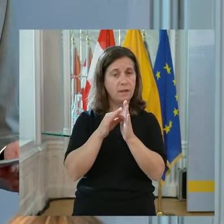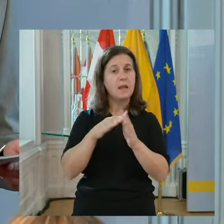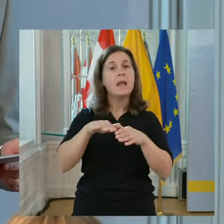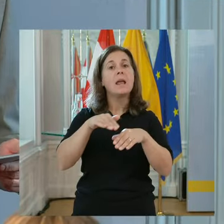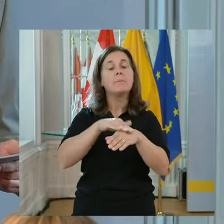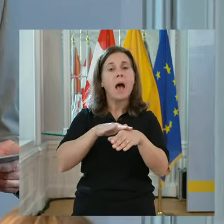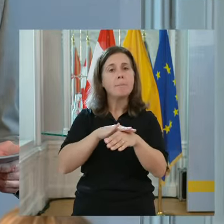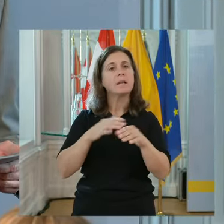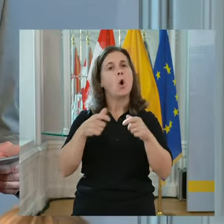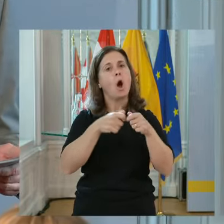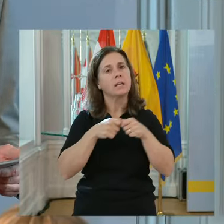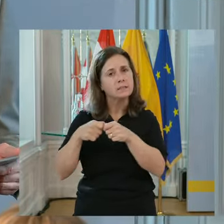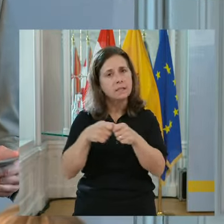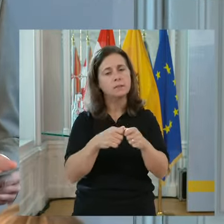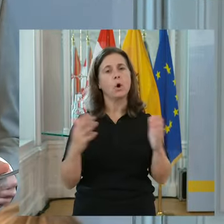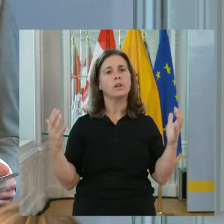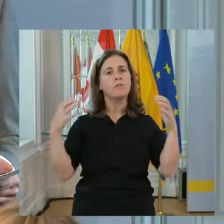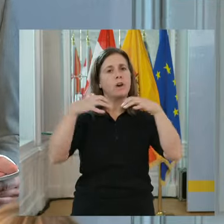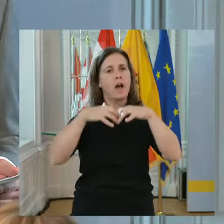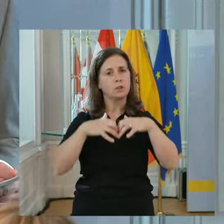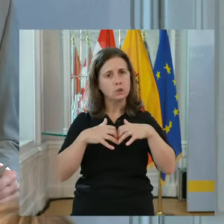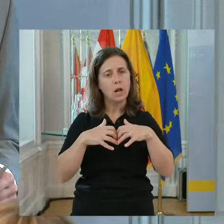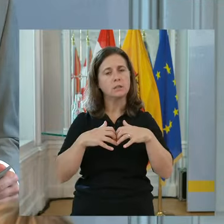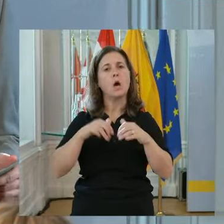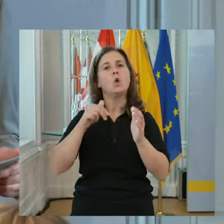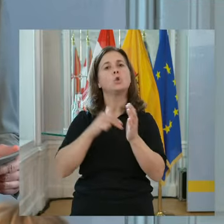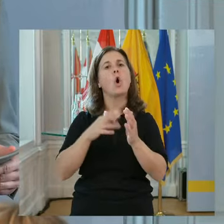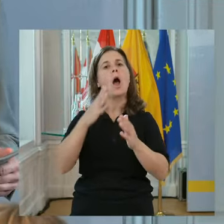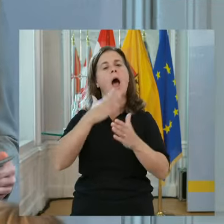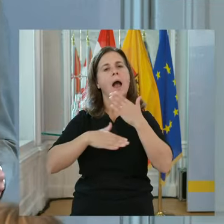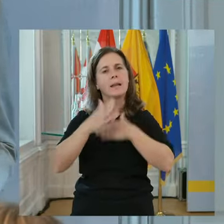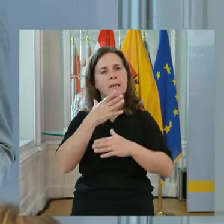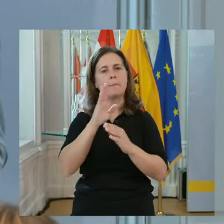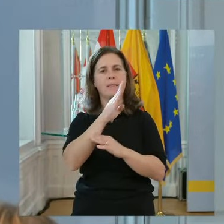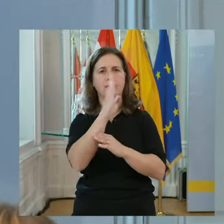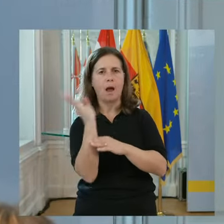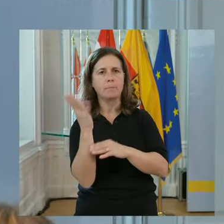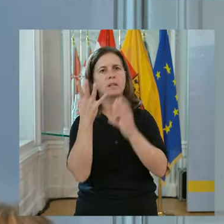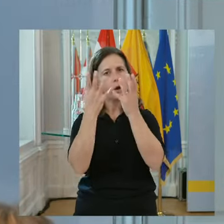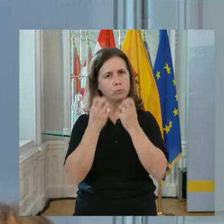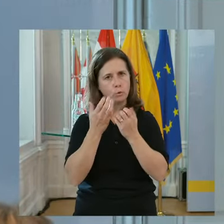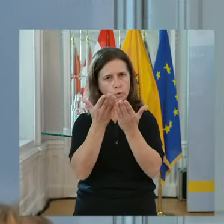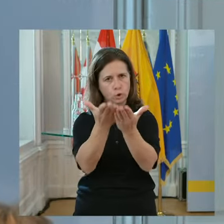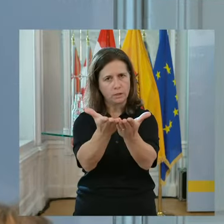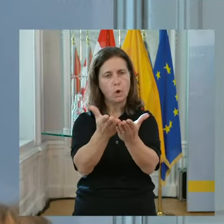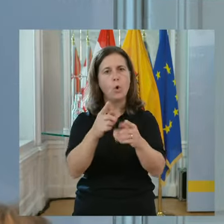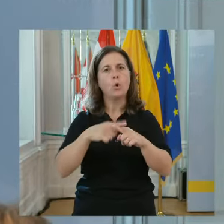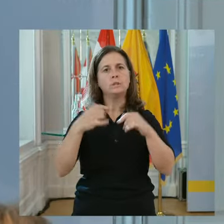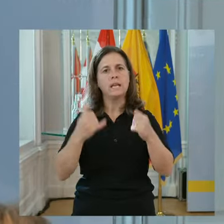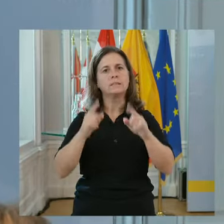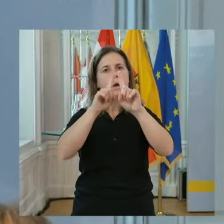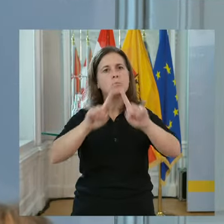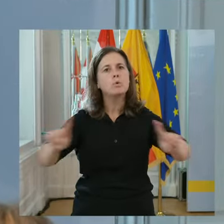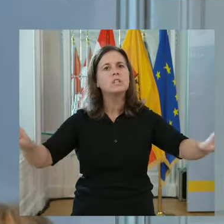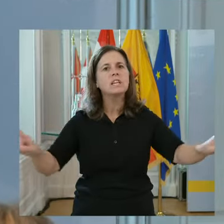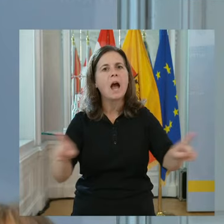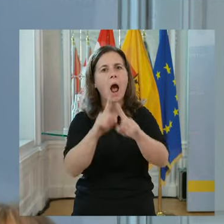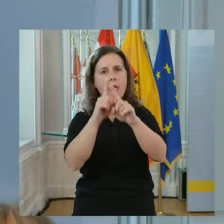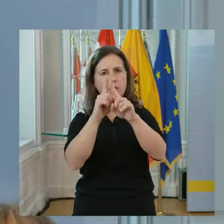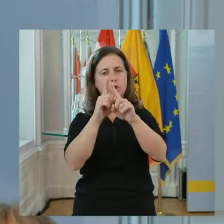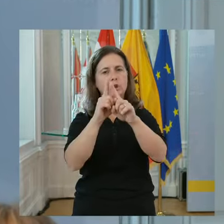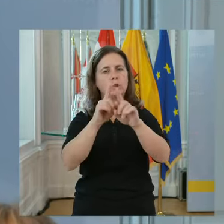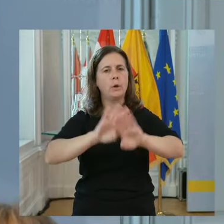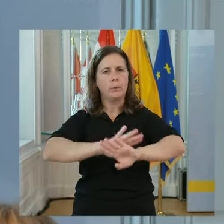der Organisation, der Veranstalter, der Partner noch einen angenehmen Nachmittag wünschen und Sie jetzt musikalisch entlassen. Vielen Dank